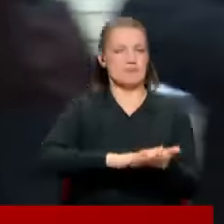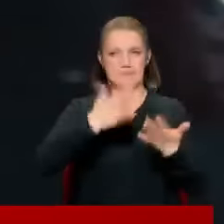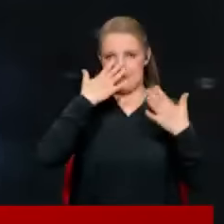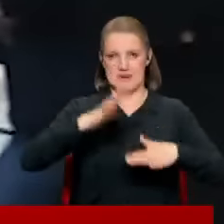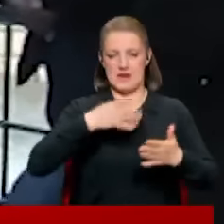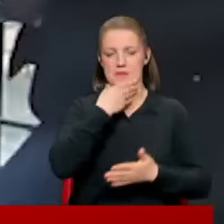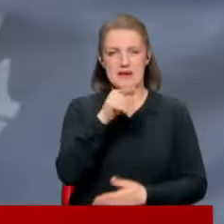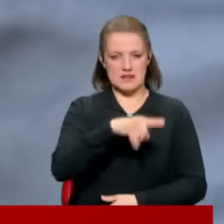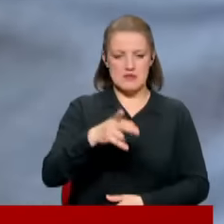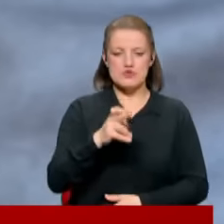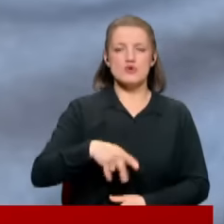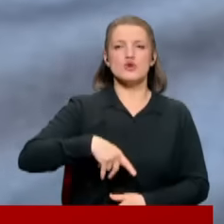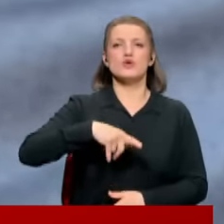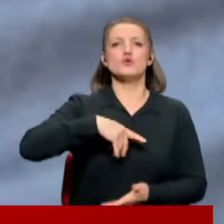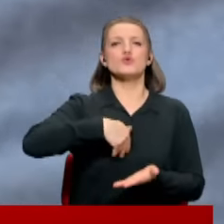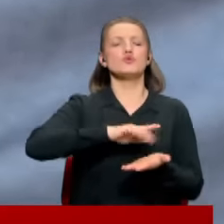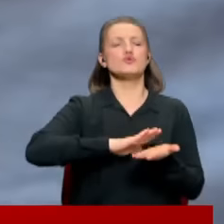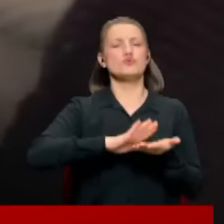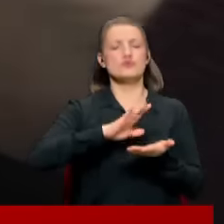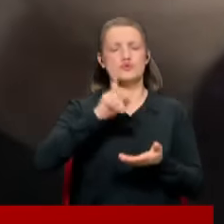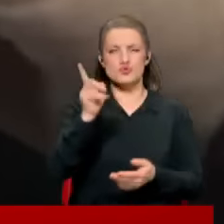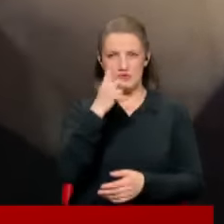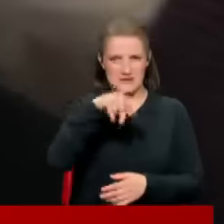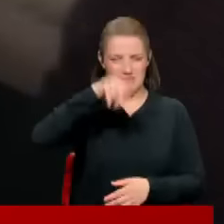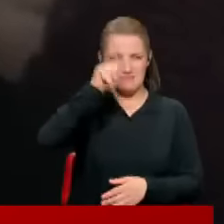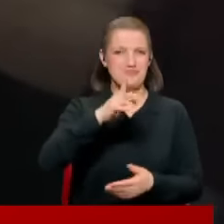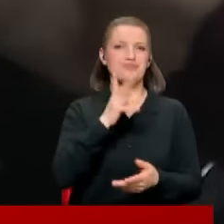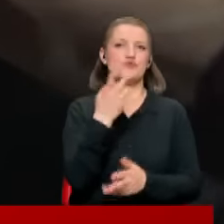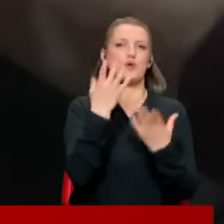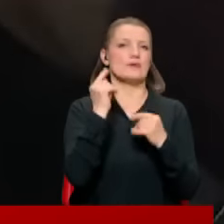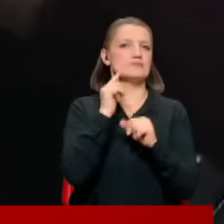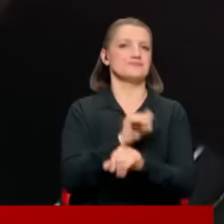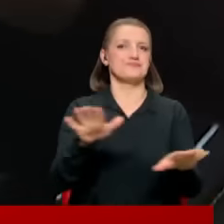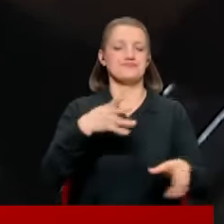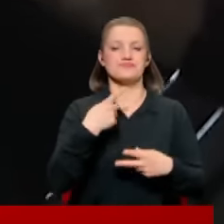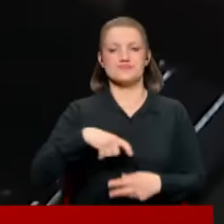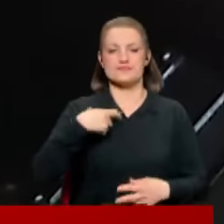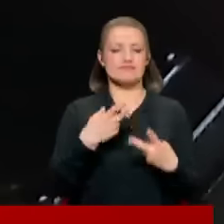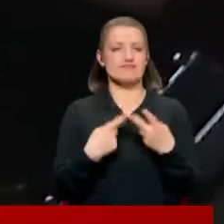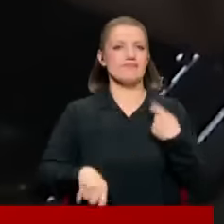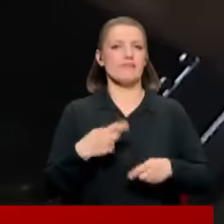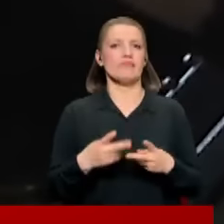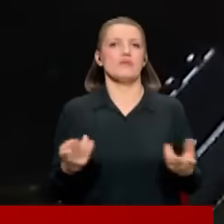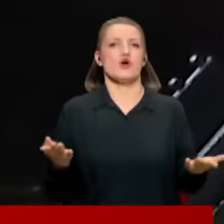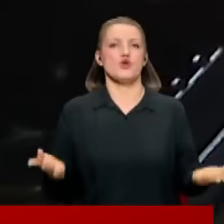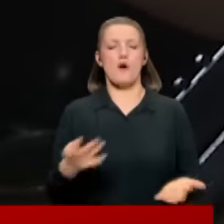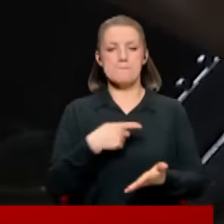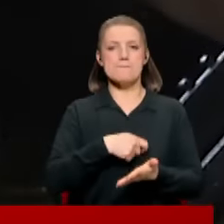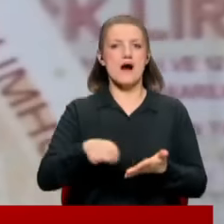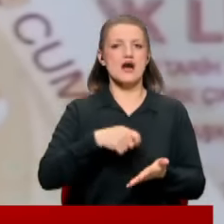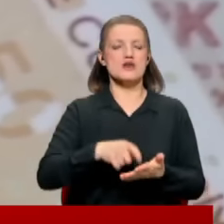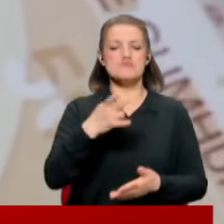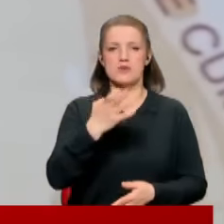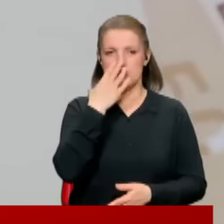bekleyen emekliye promosyon güncellemesi müjde olarak duyuruldu. Özel bankalardan açıklama yok ama kamu bankaları maaş